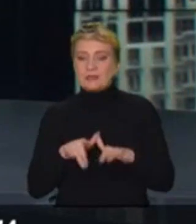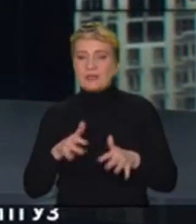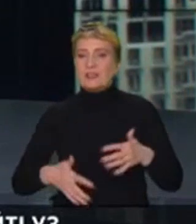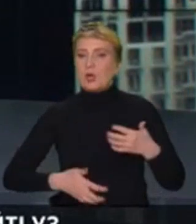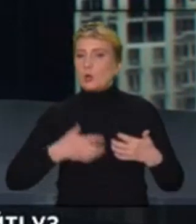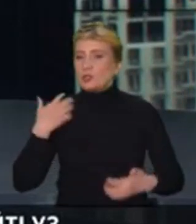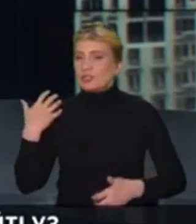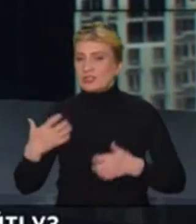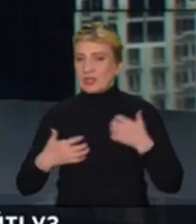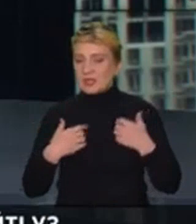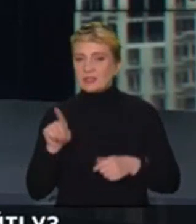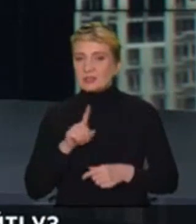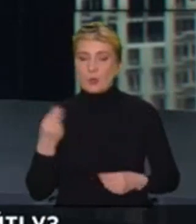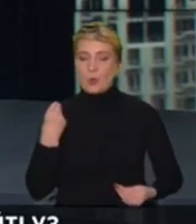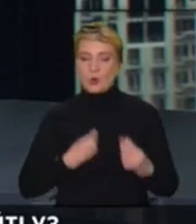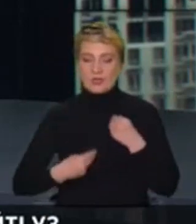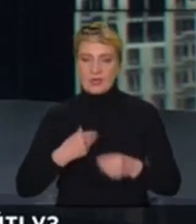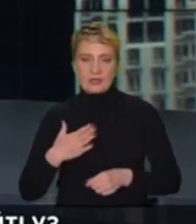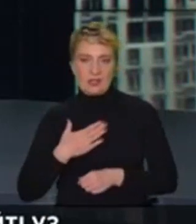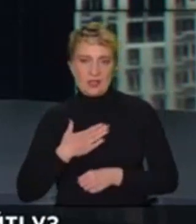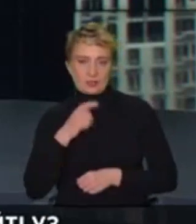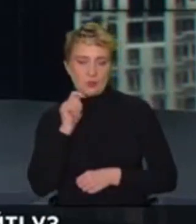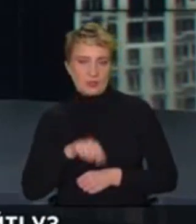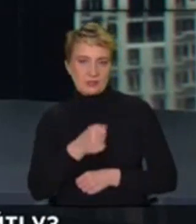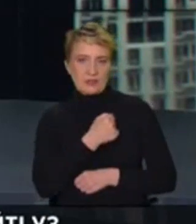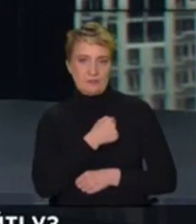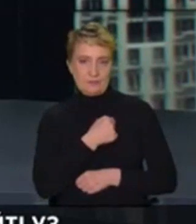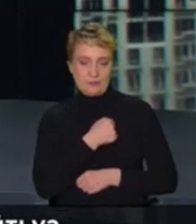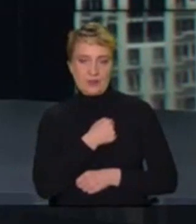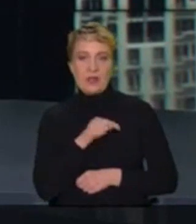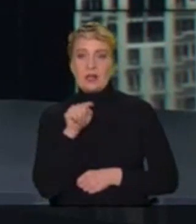для того, щоб одягати наші збройні сили, нашу територіальну оборону,